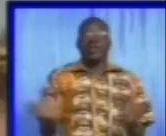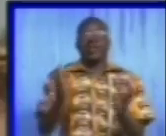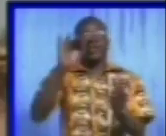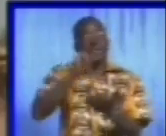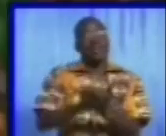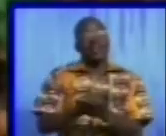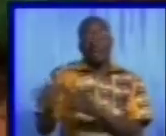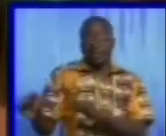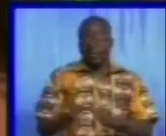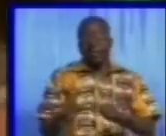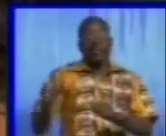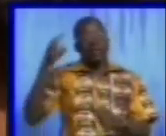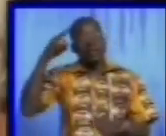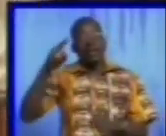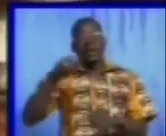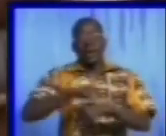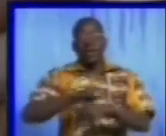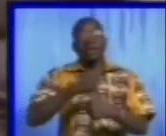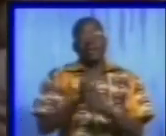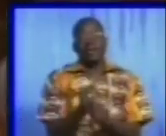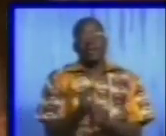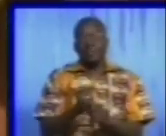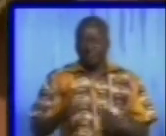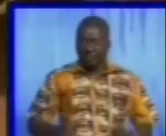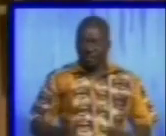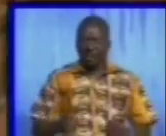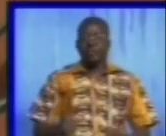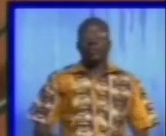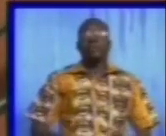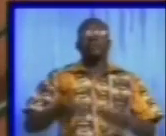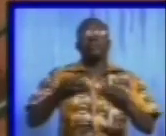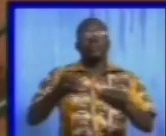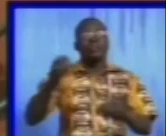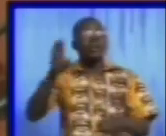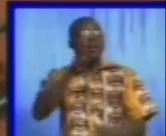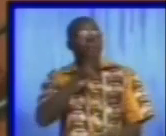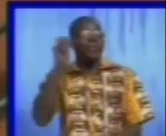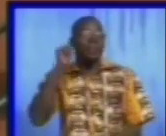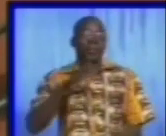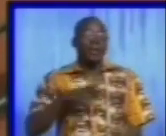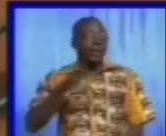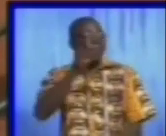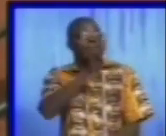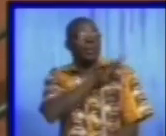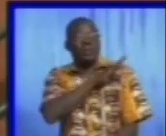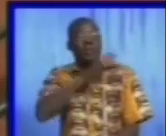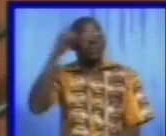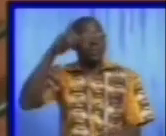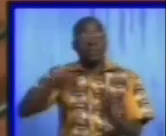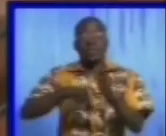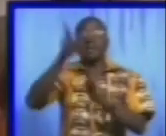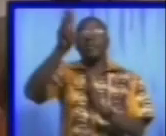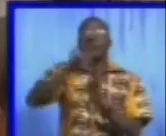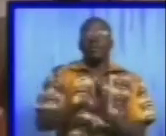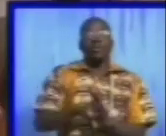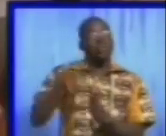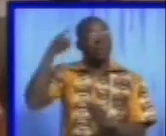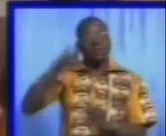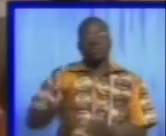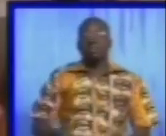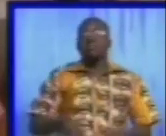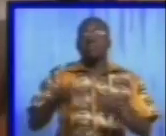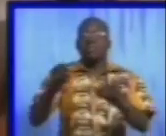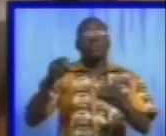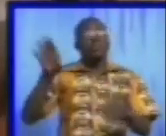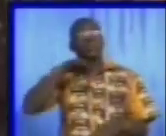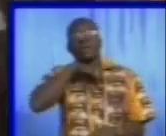mènent l'activité. Les efforts consentis par la députée Rosalie Bassolet pour le développement de l'élevage à travers la diffusion des porcs